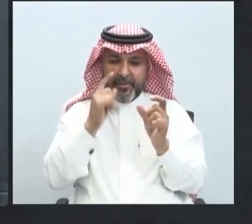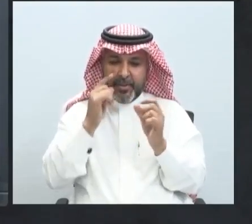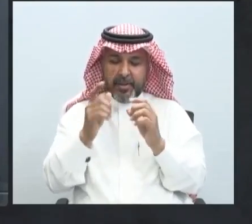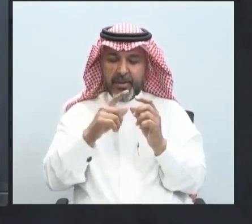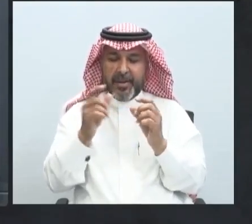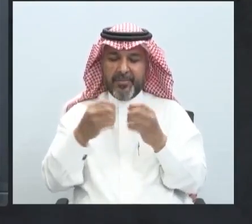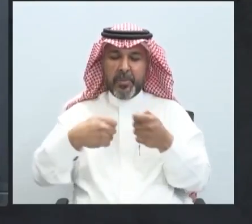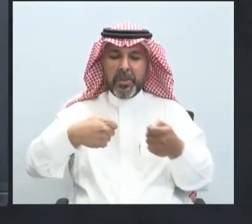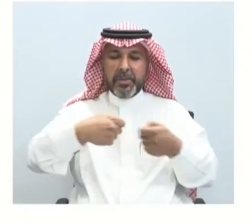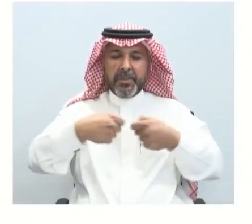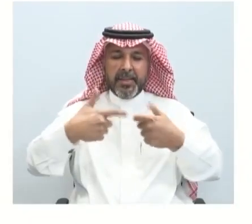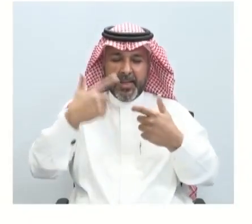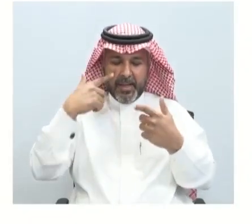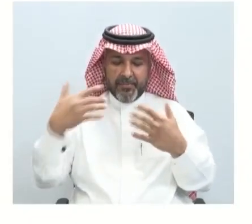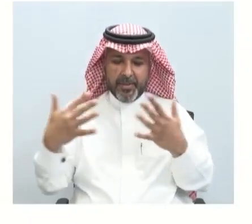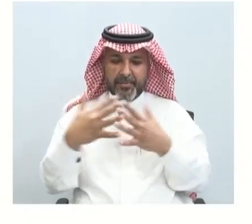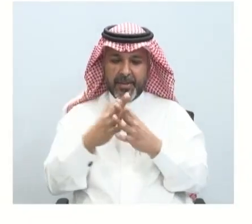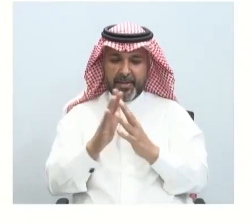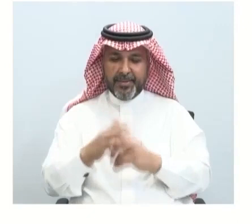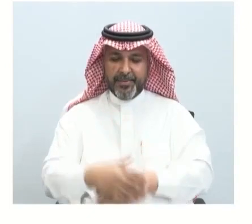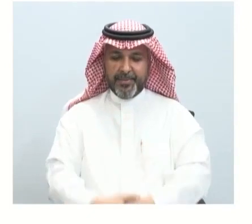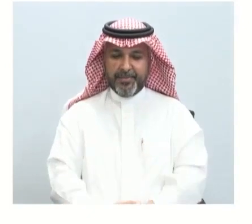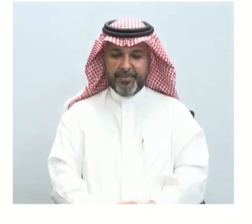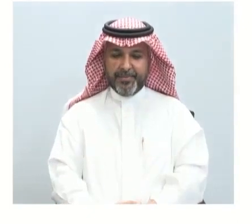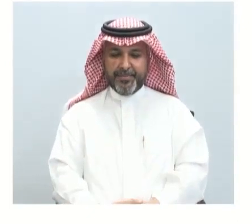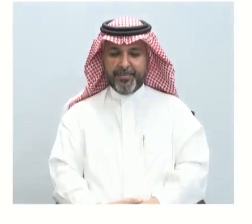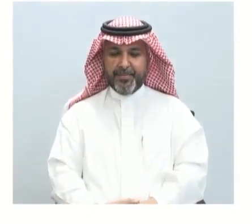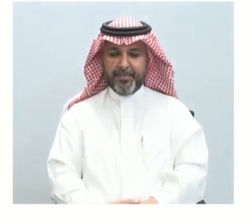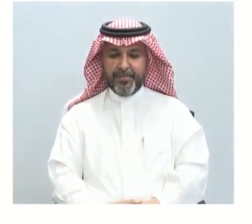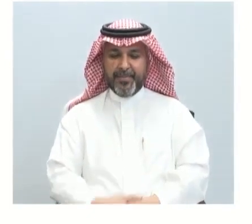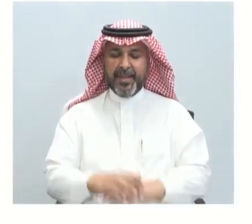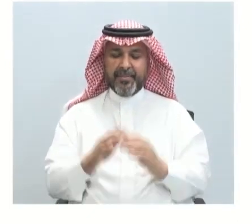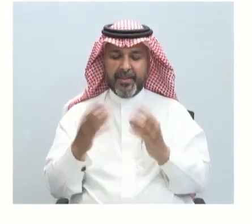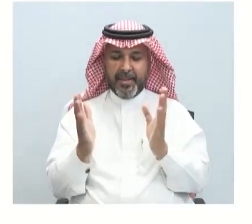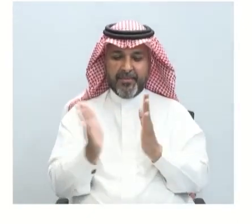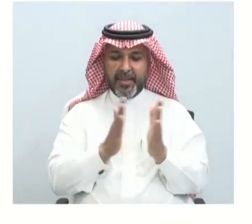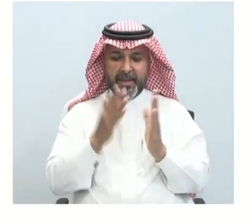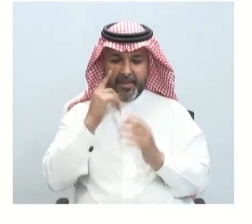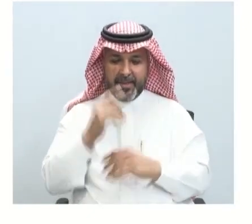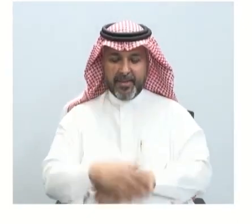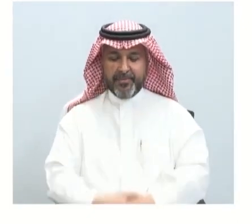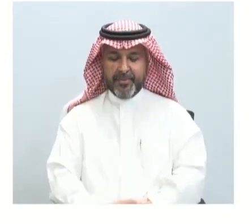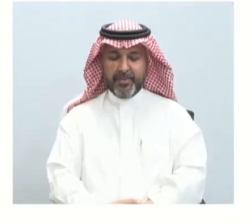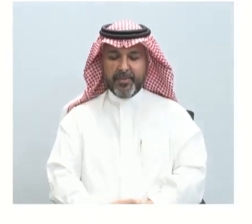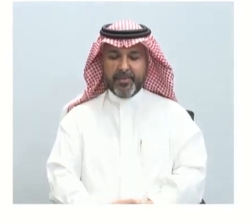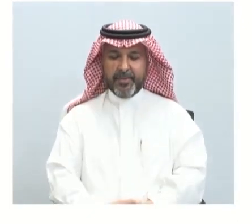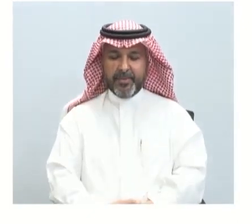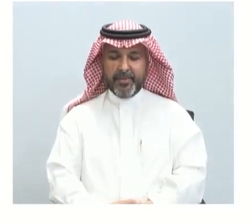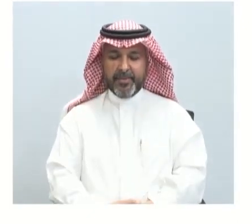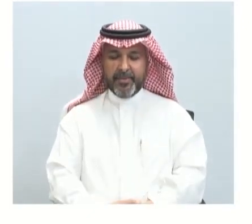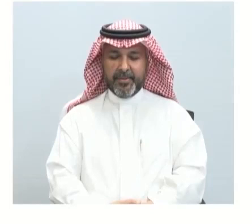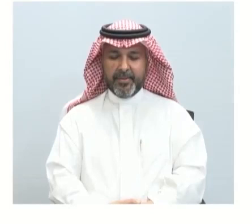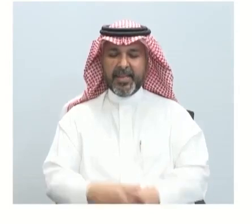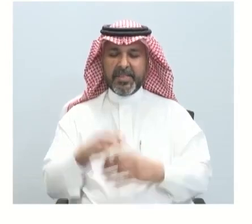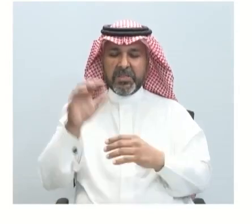العمليه والناتج النهائي نشاهد عمليه عبور نشاهد عمليه انتقال لصفات الوراثيه ا عندما نركز في